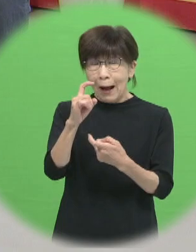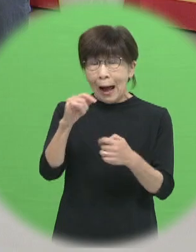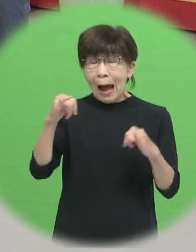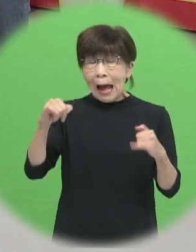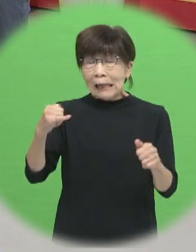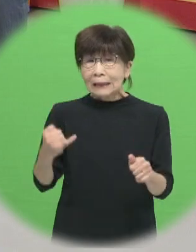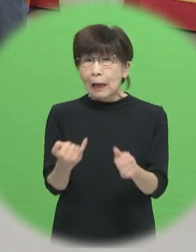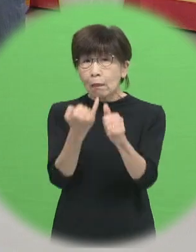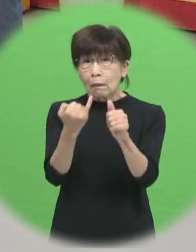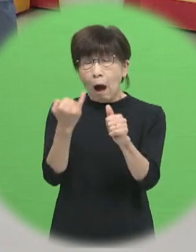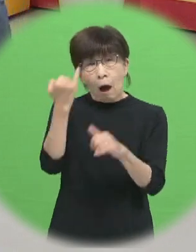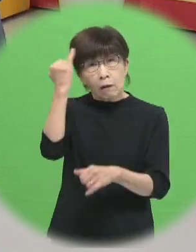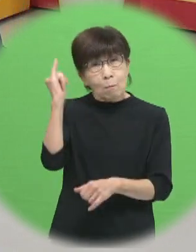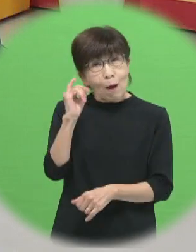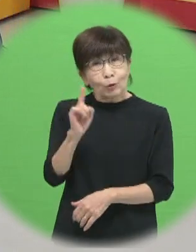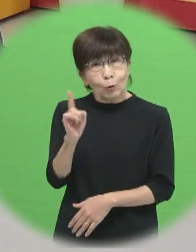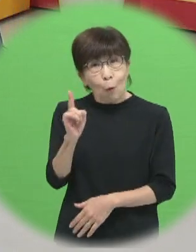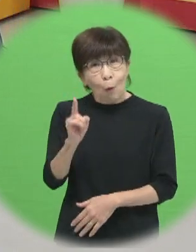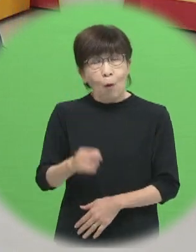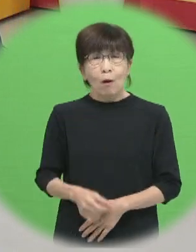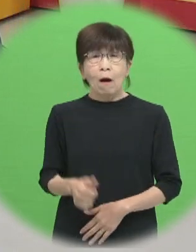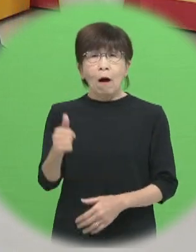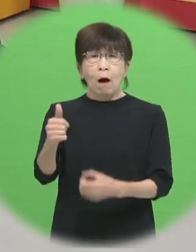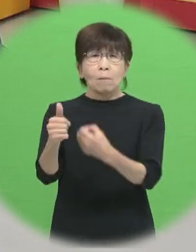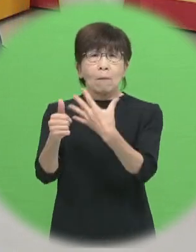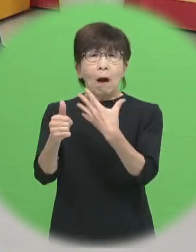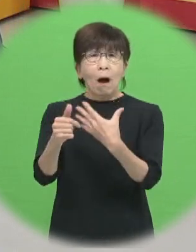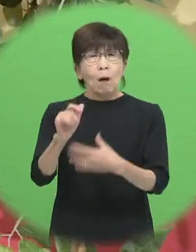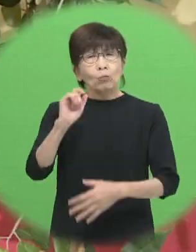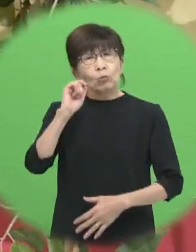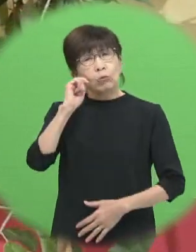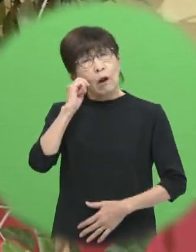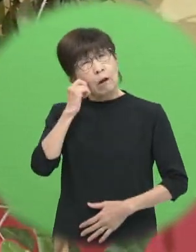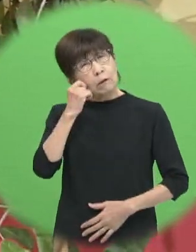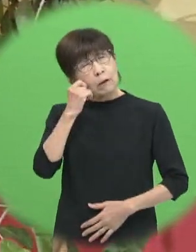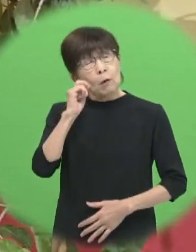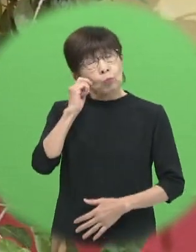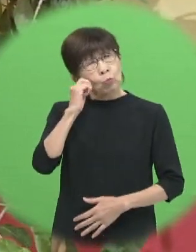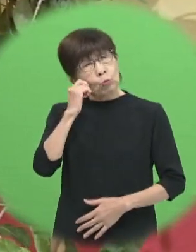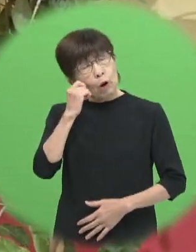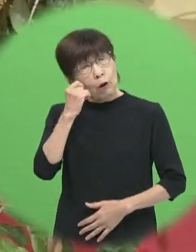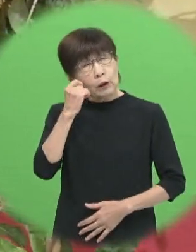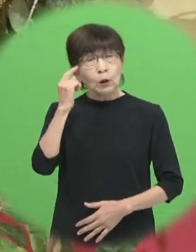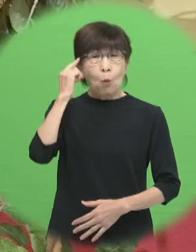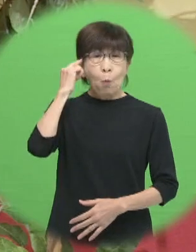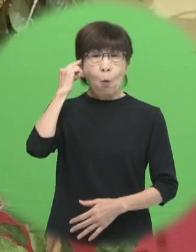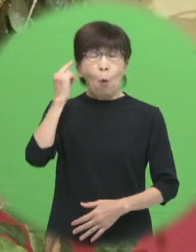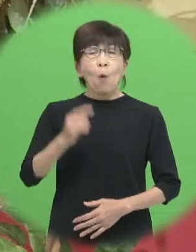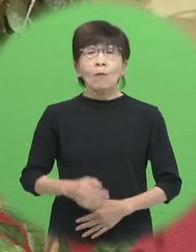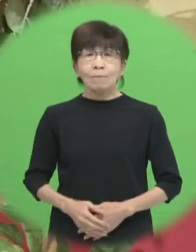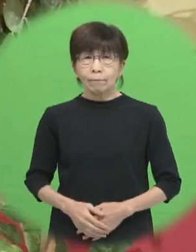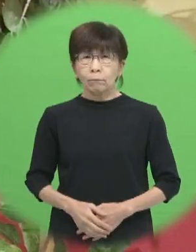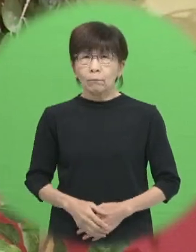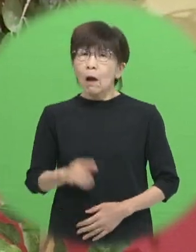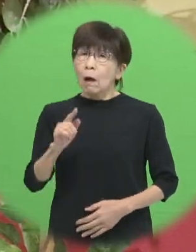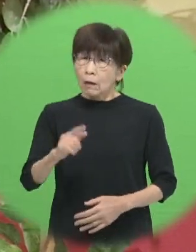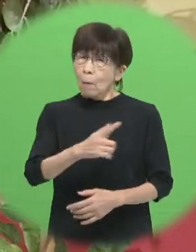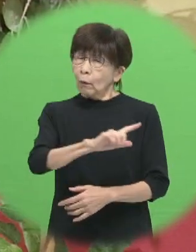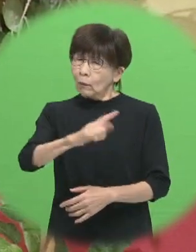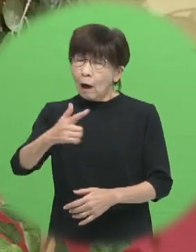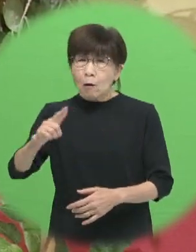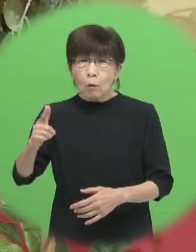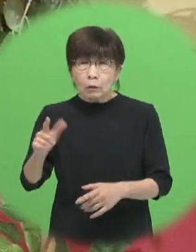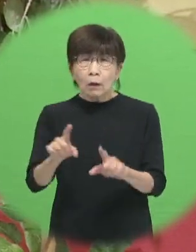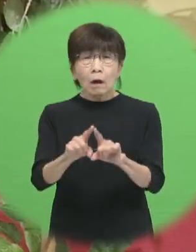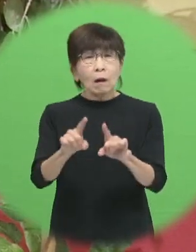ージ持たれますか？ 難しいですよね、うん、なんか難しいことだなと思うんですけども、やっぱこの多様性を認め合